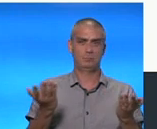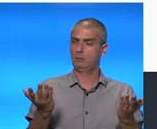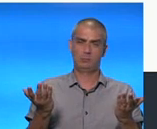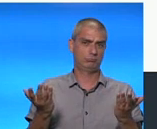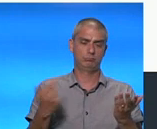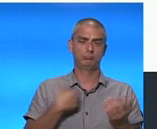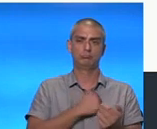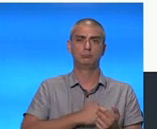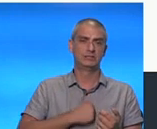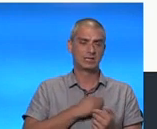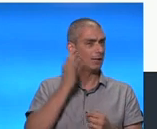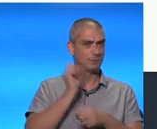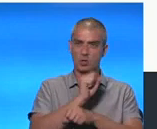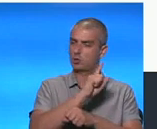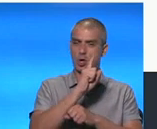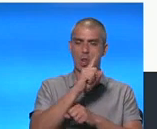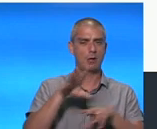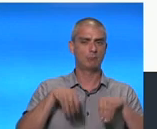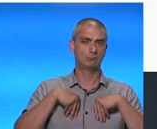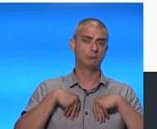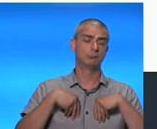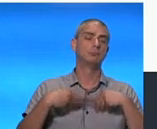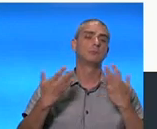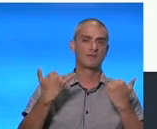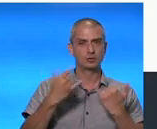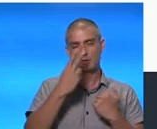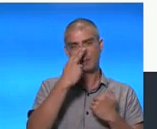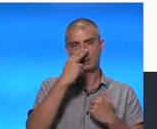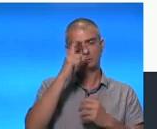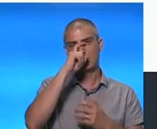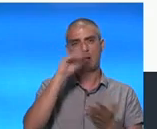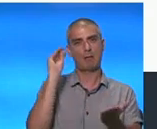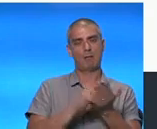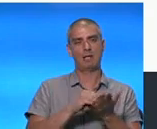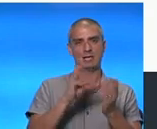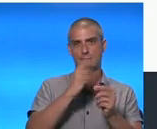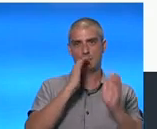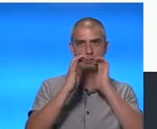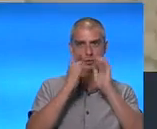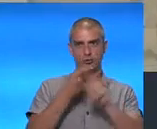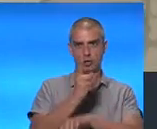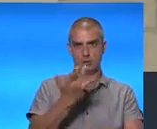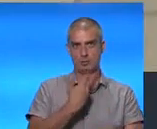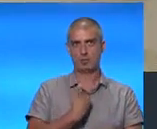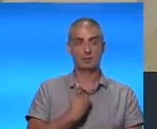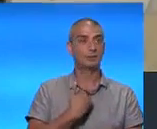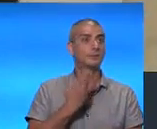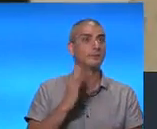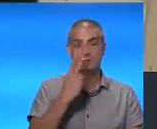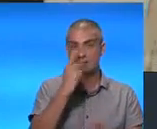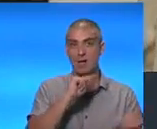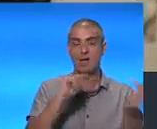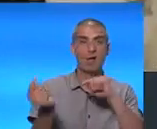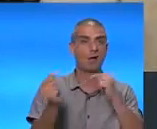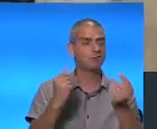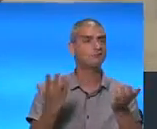אנו מצטערים שהמתלוננת לא השלימה עם כבביה זו וחית מנסה להשחיר את הרופא באמצעות התקשורת וך שכך נראים חילופי